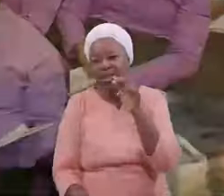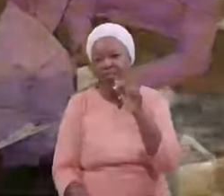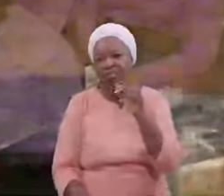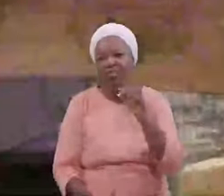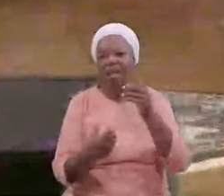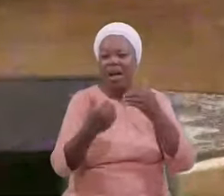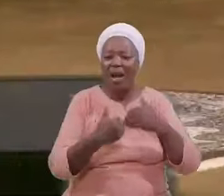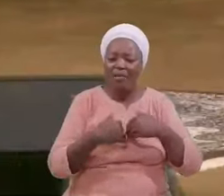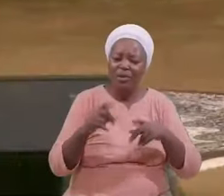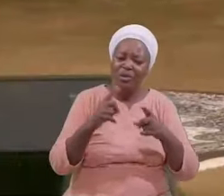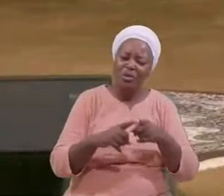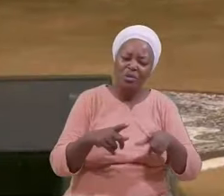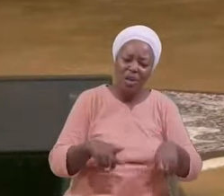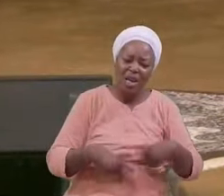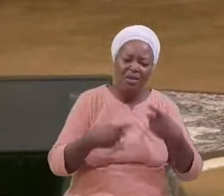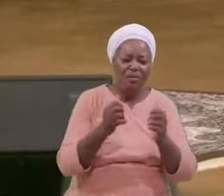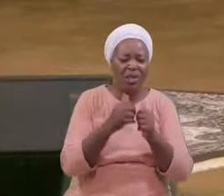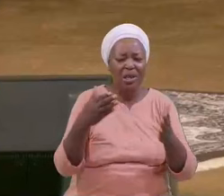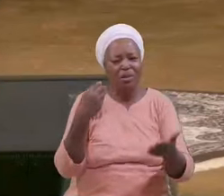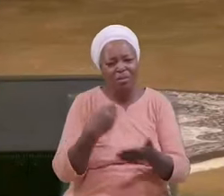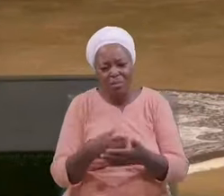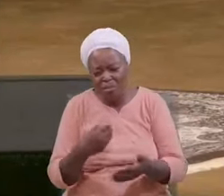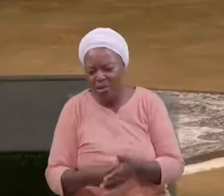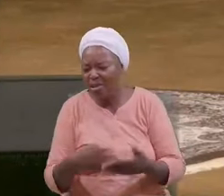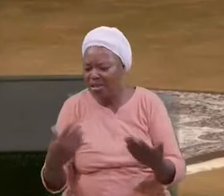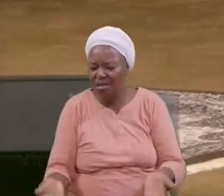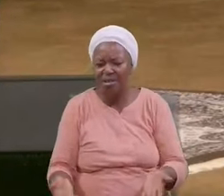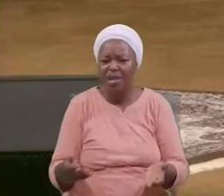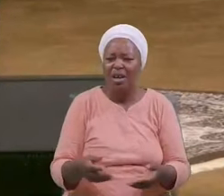Je vis dans la misère. Seigneur, ceci n'est pas bon.